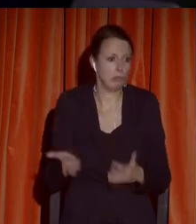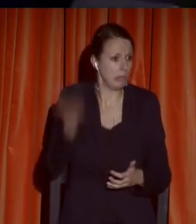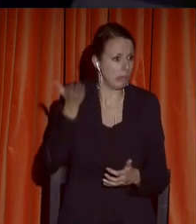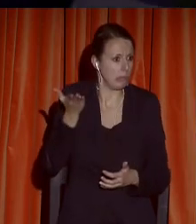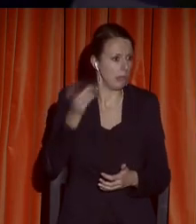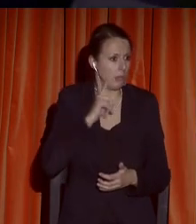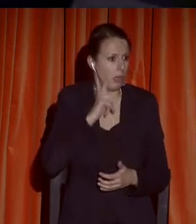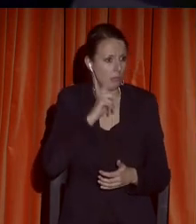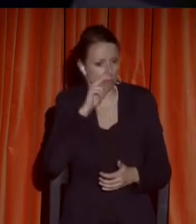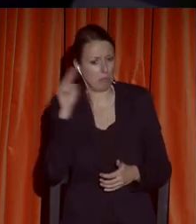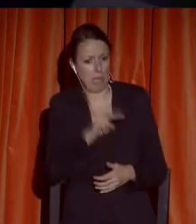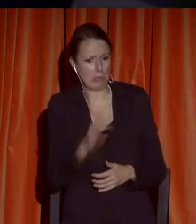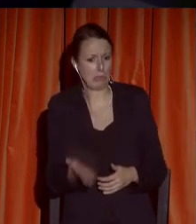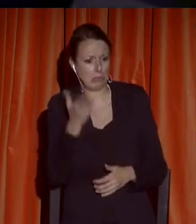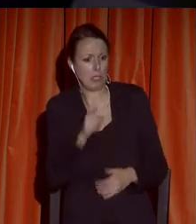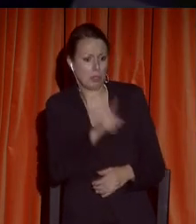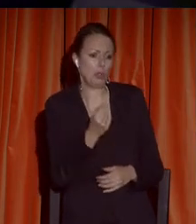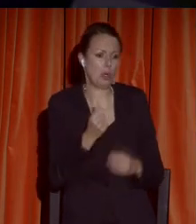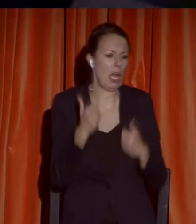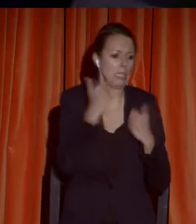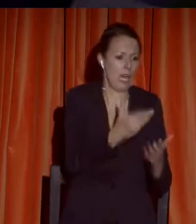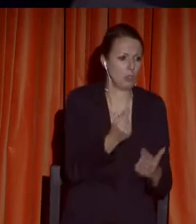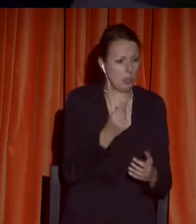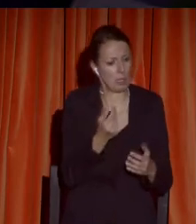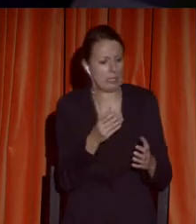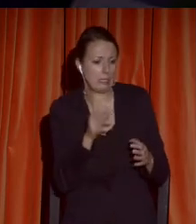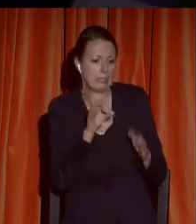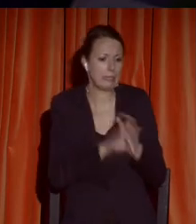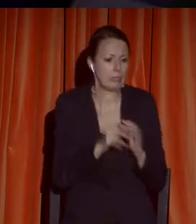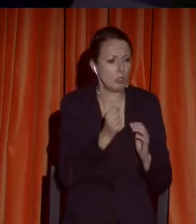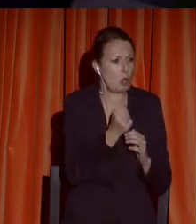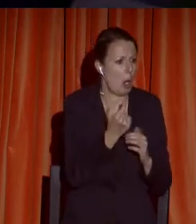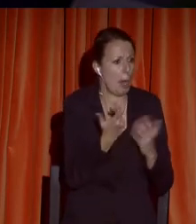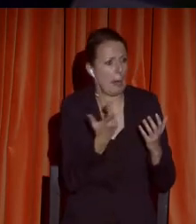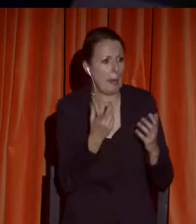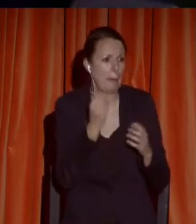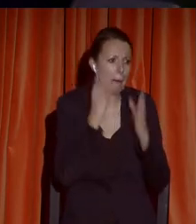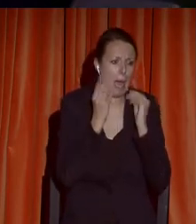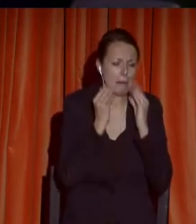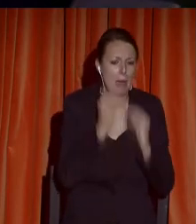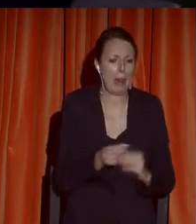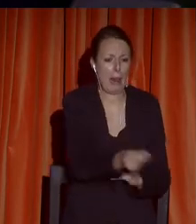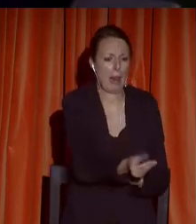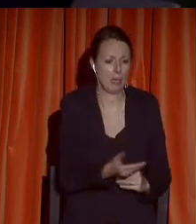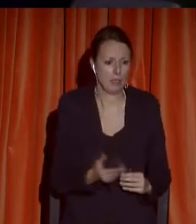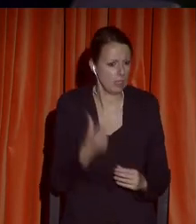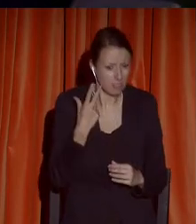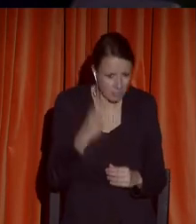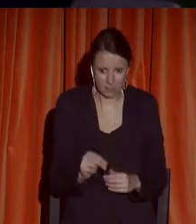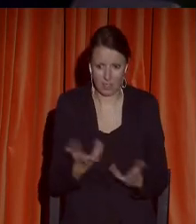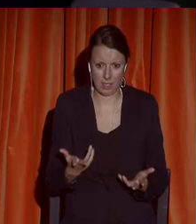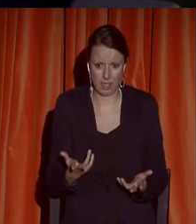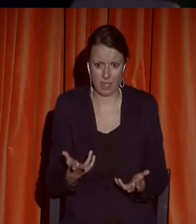dają coś do kieszeni, coś do głowy, coś do zabawy. Państwa muszą zrozumieć, że nie ma ich tak naprawdę